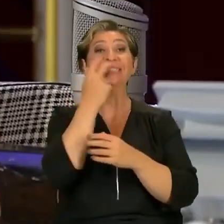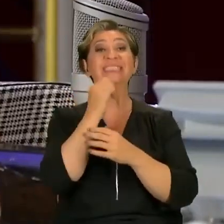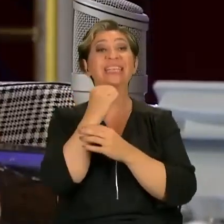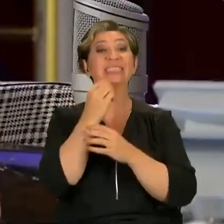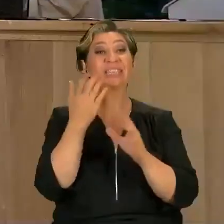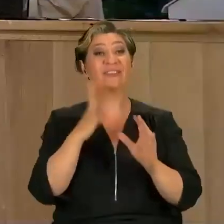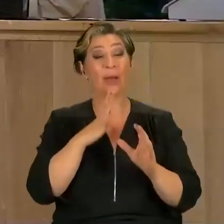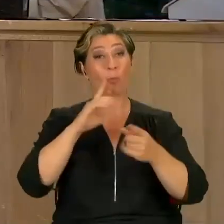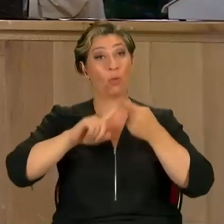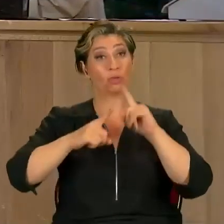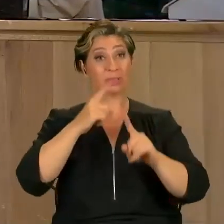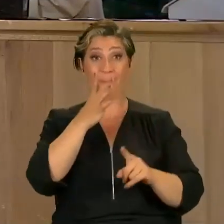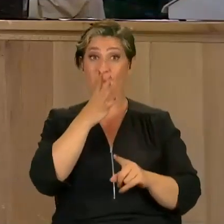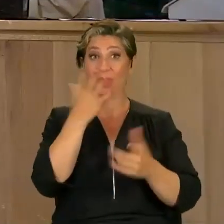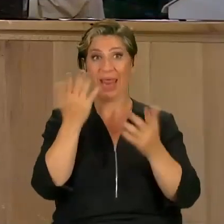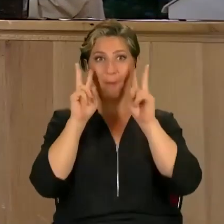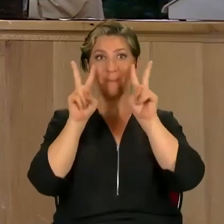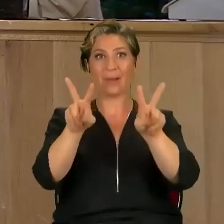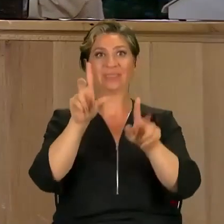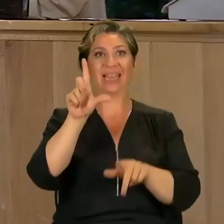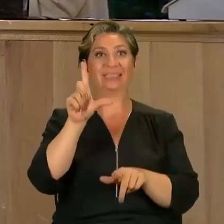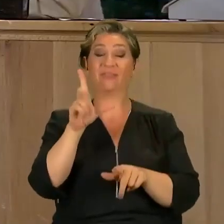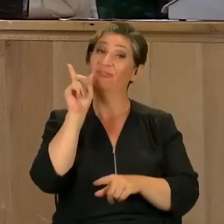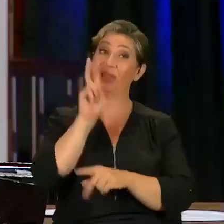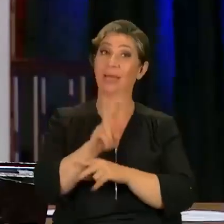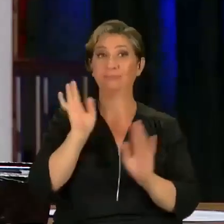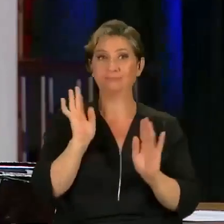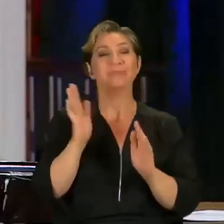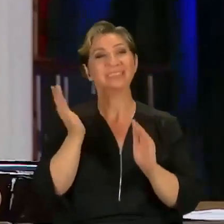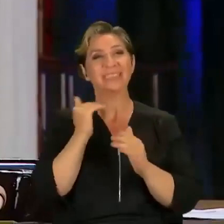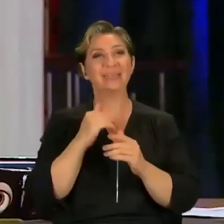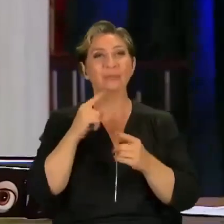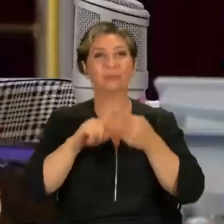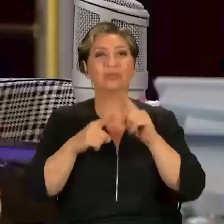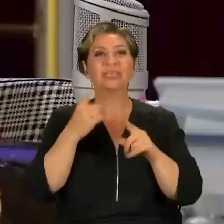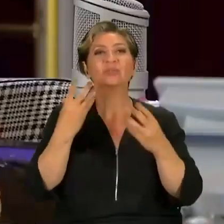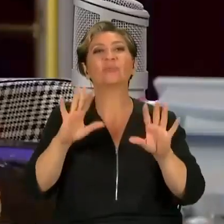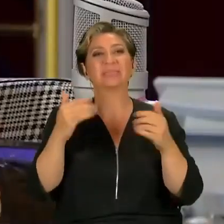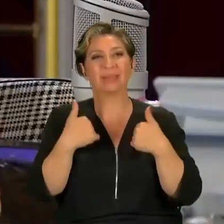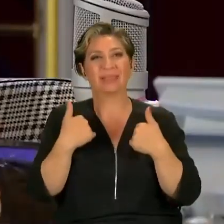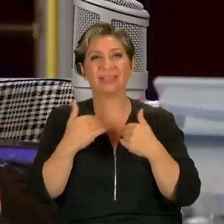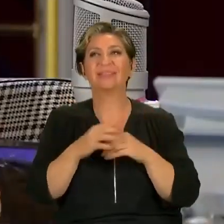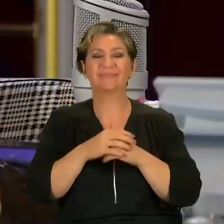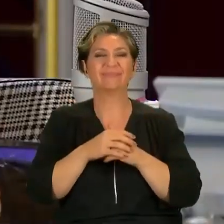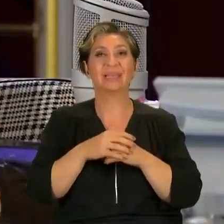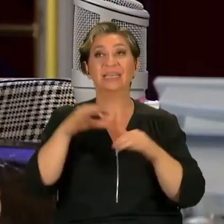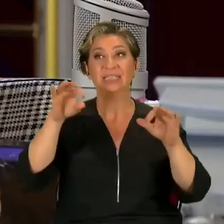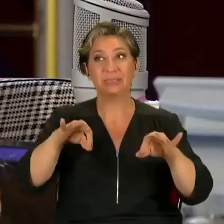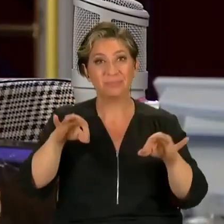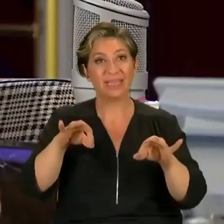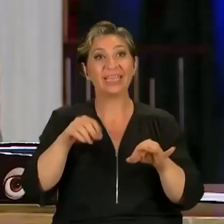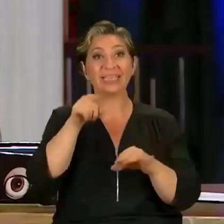var bu. Politikacılar biliyor nereye bakması gerektiğini, vallahi bile. Peki. Politikacı olmaz. Evet. Şimdi